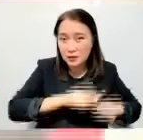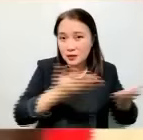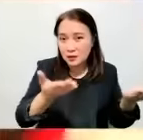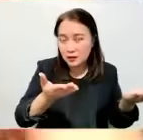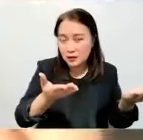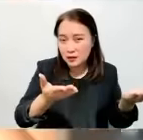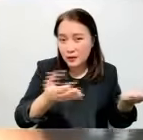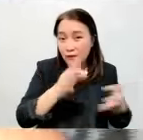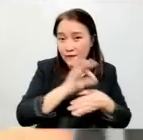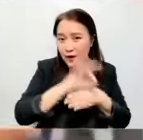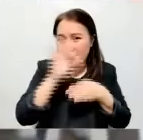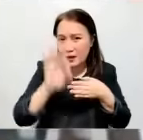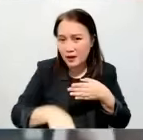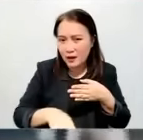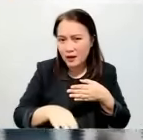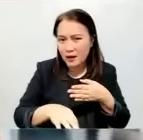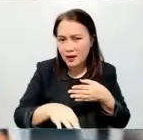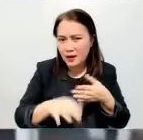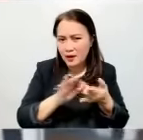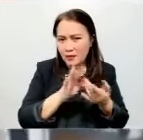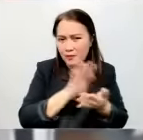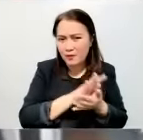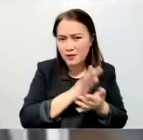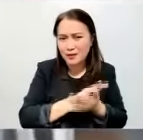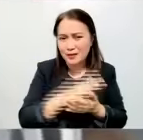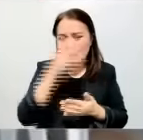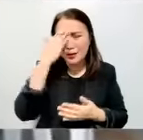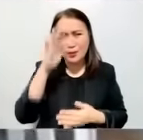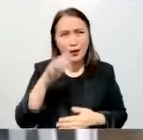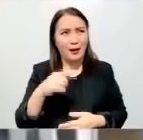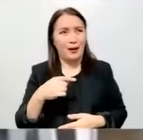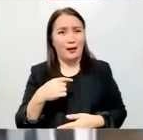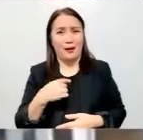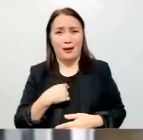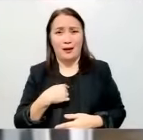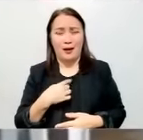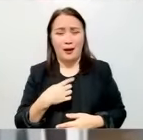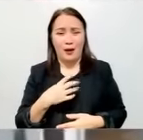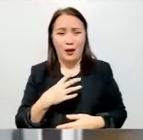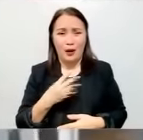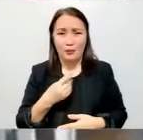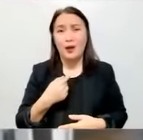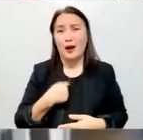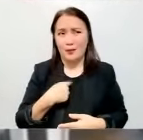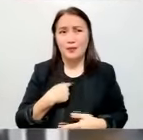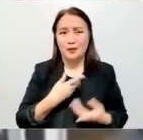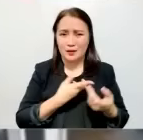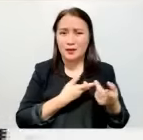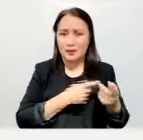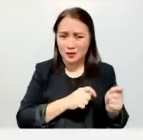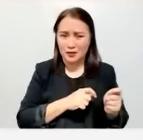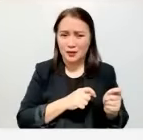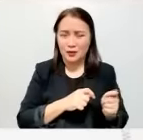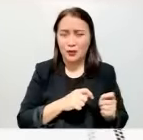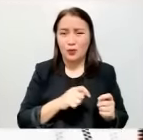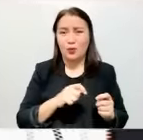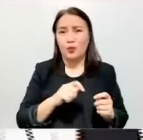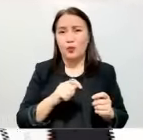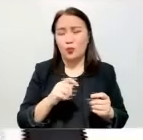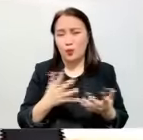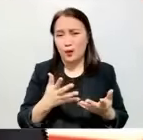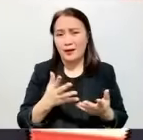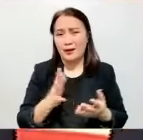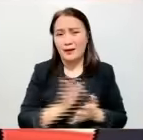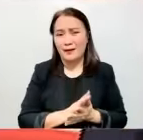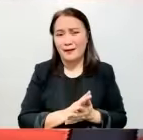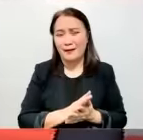version. Hindi ko naman alam na kung ano yung insertion, magtitiwala kami na wala namang kalokohan. Sagot naman ni